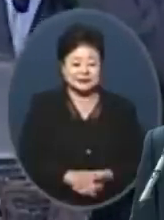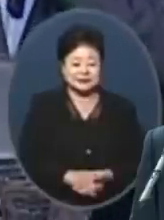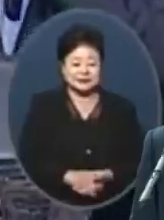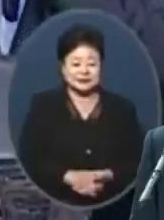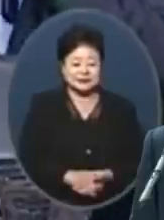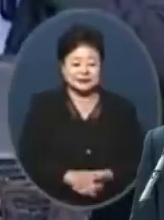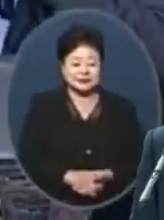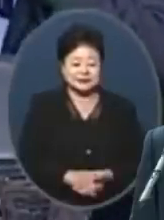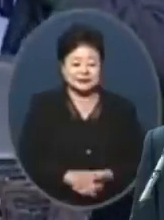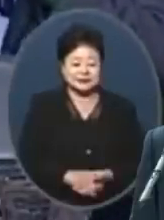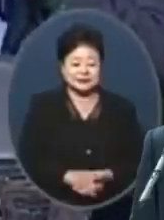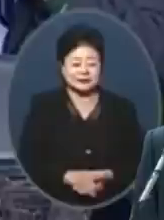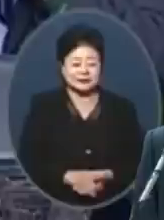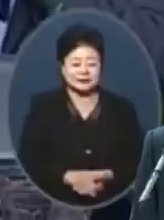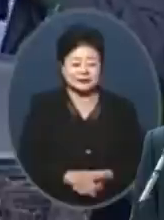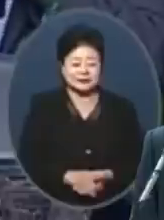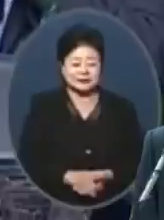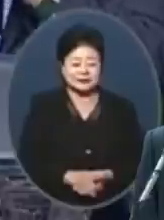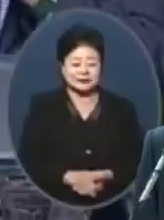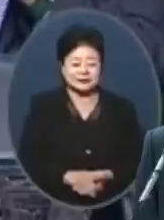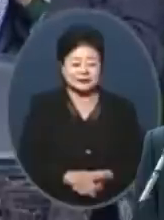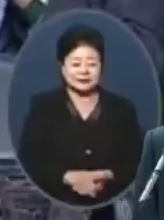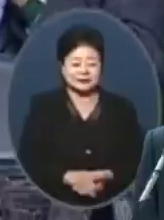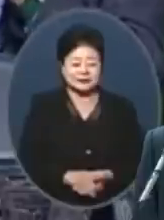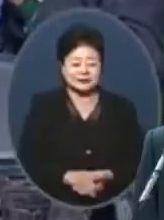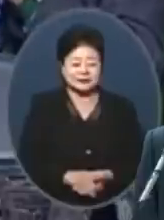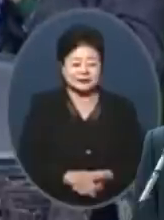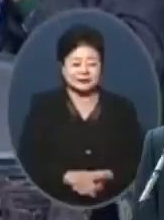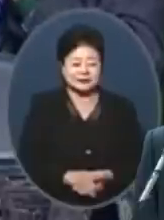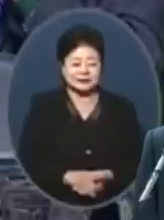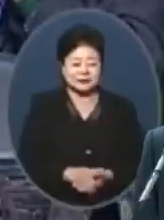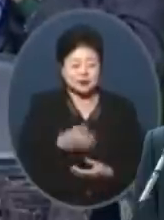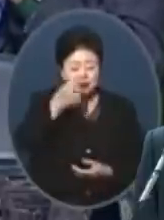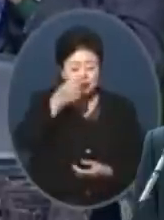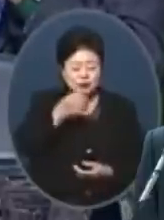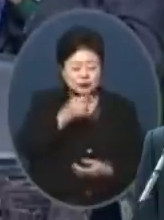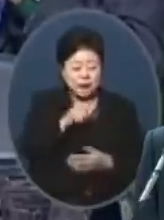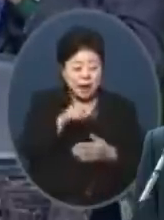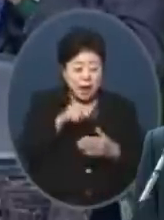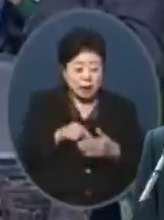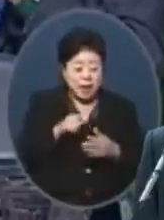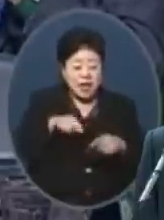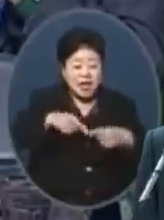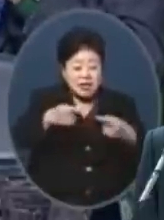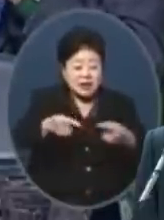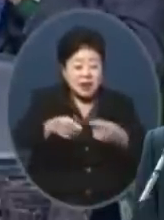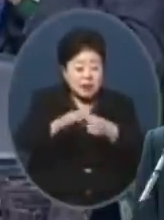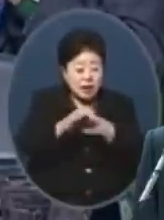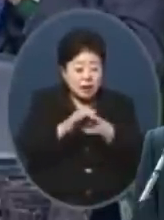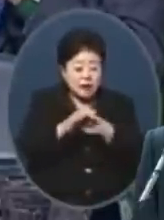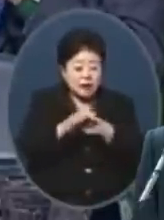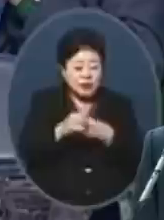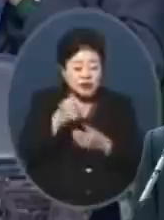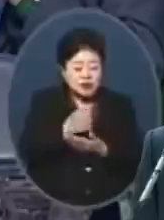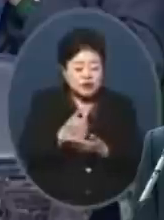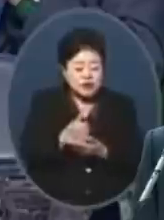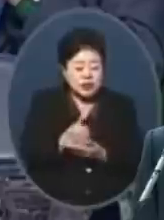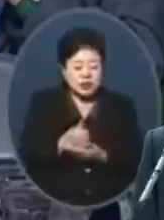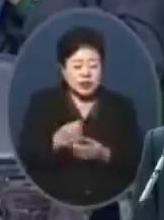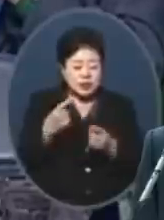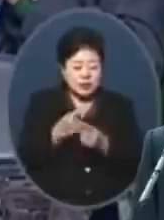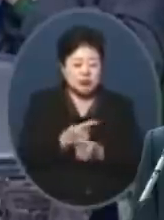we must pray that we'll put in a dream for you. 꿈이 그 마음 속에 들어가면 그 운명이